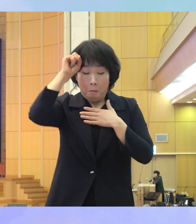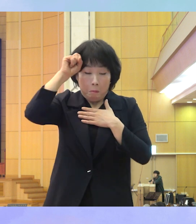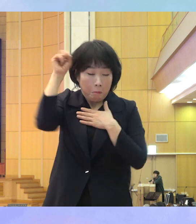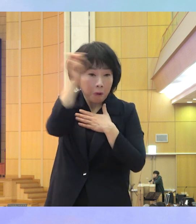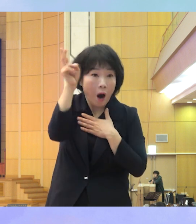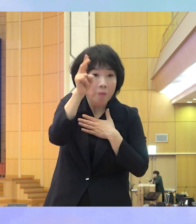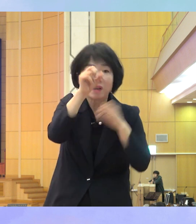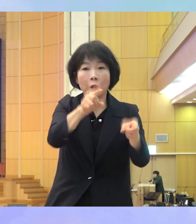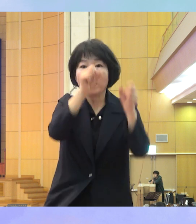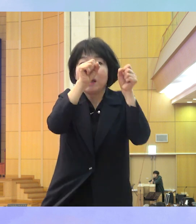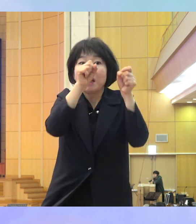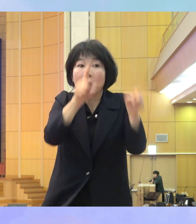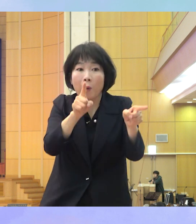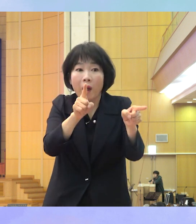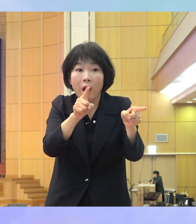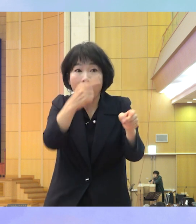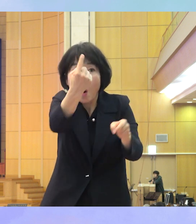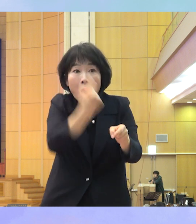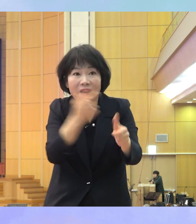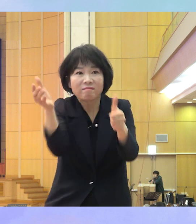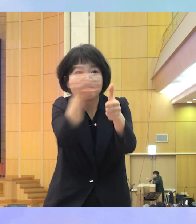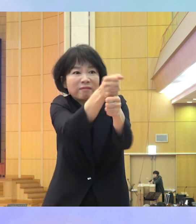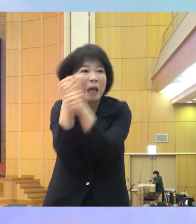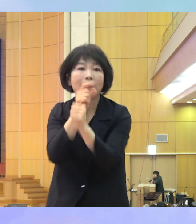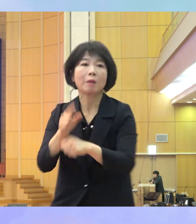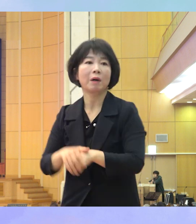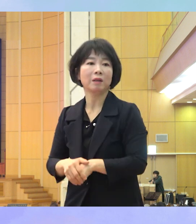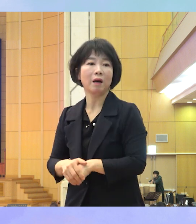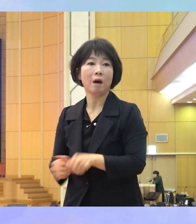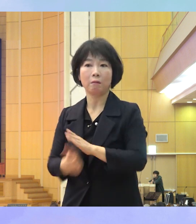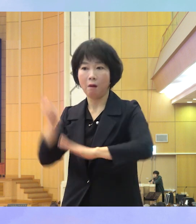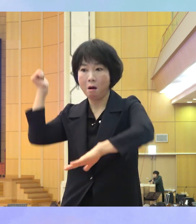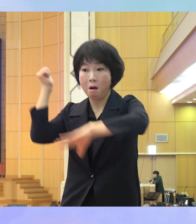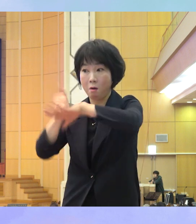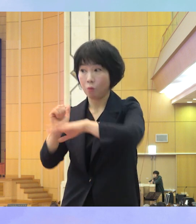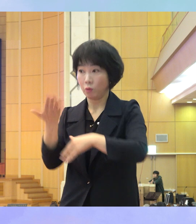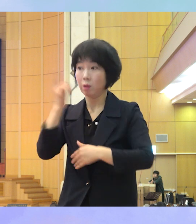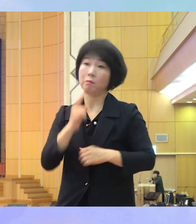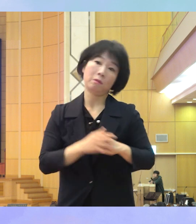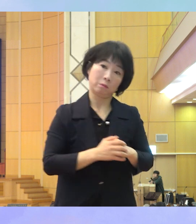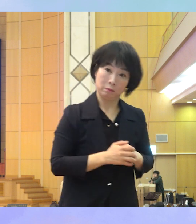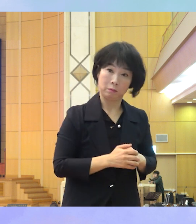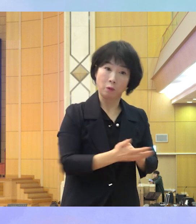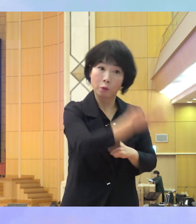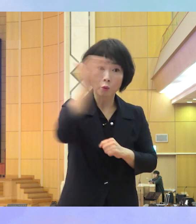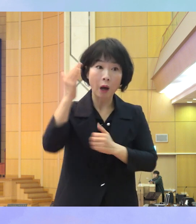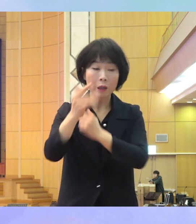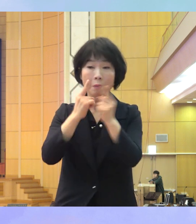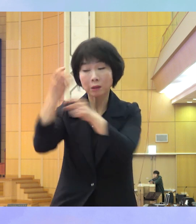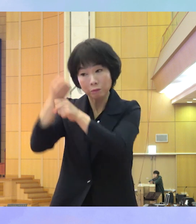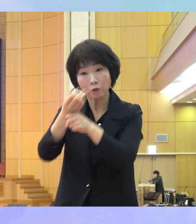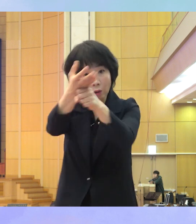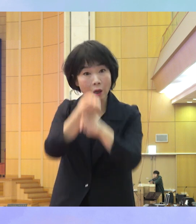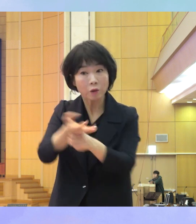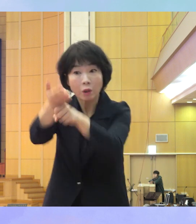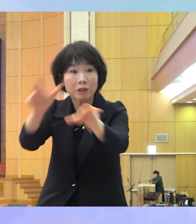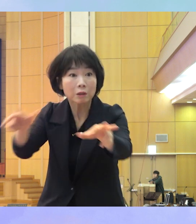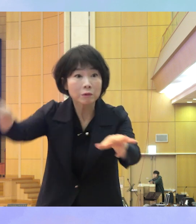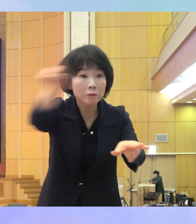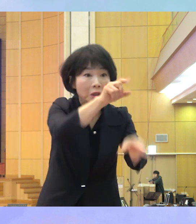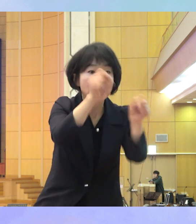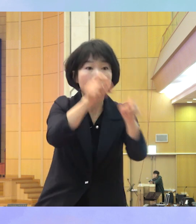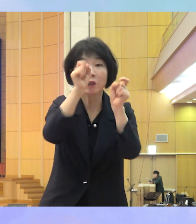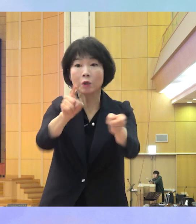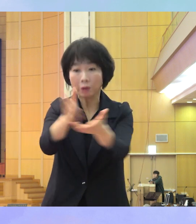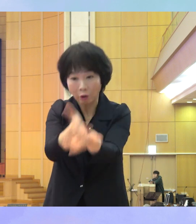못했는데 이런 기회가 오는 거예요. 오늘 여러분 말씀 들으면서 여러분에게 하나님이 기회를 주는